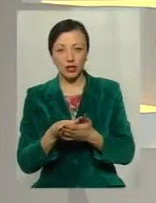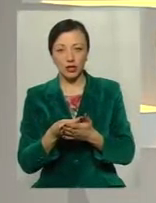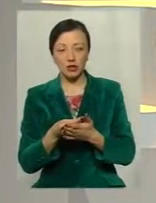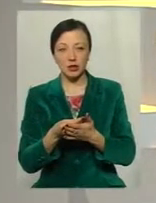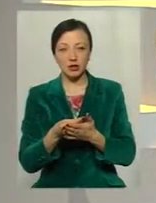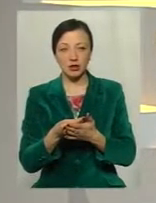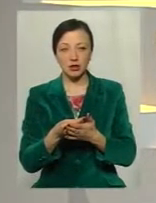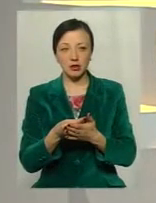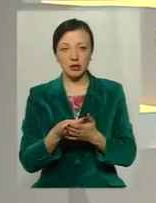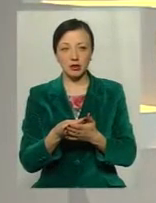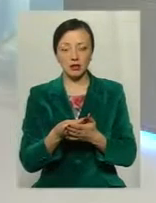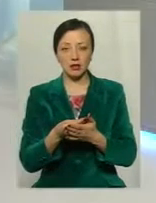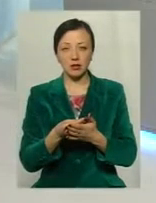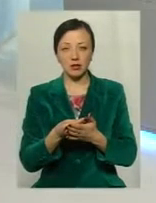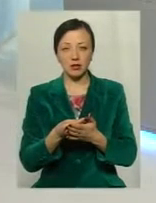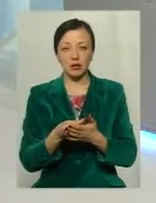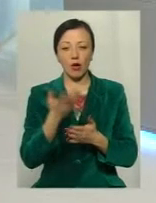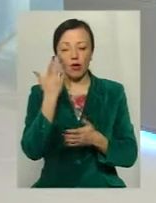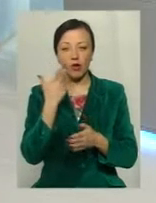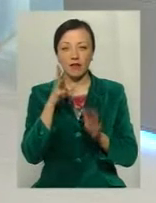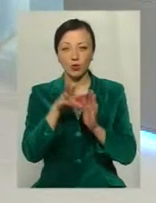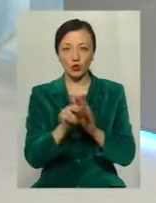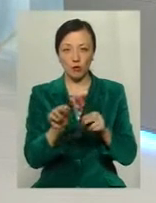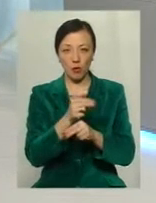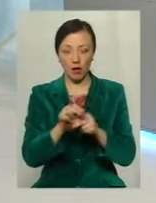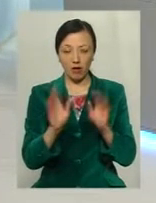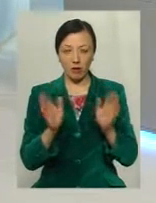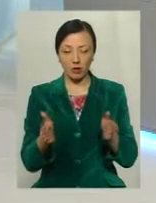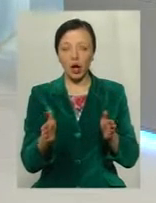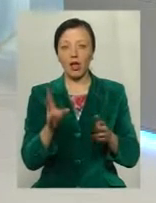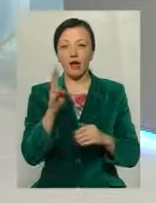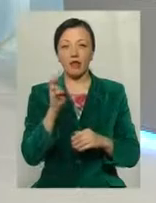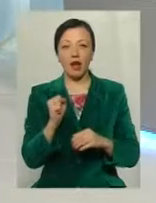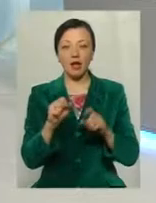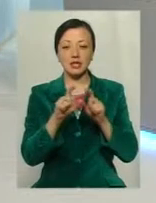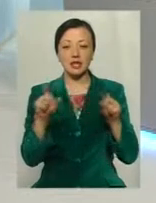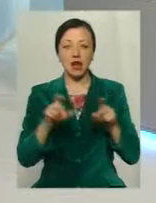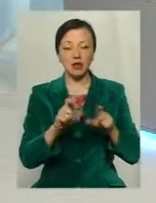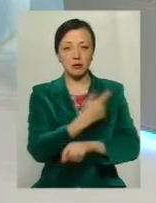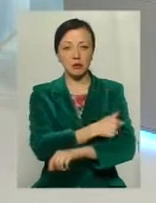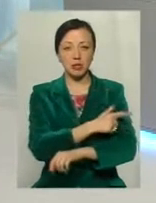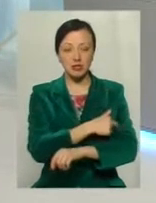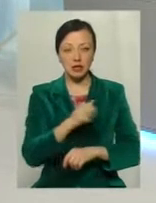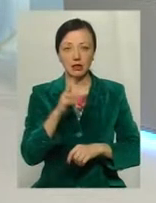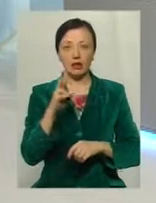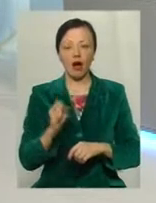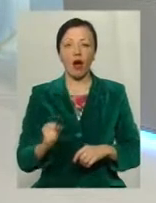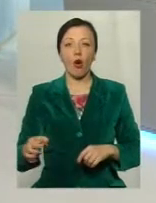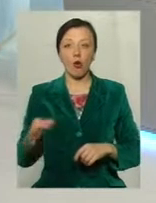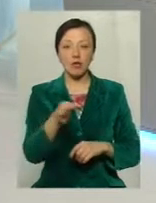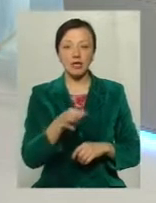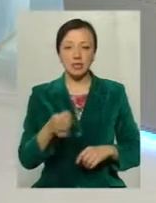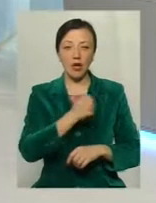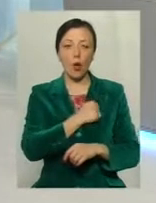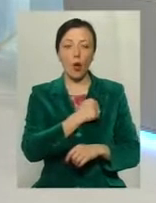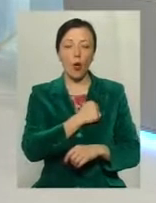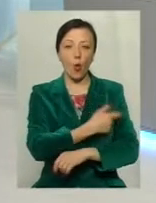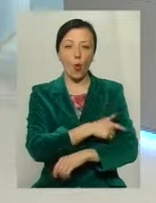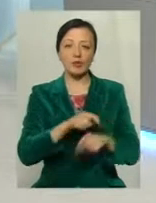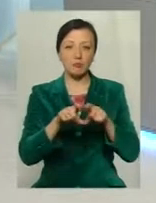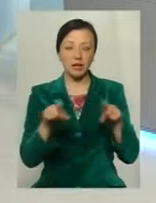чиновники виконавчої гілки влади зазначали і зазначають, що чимало коштів піде на реабілітацію